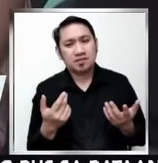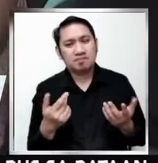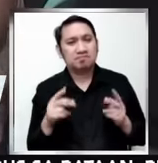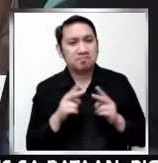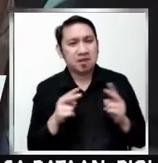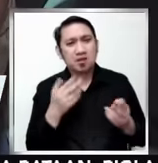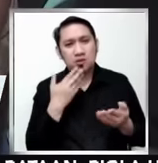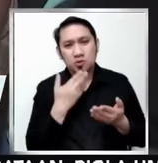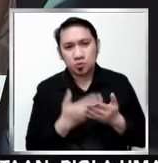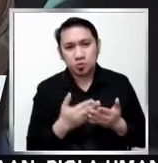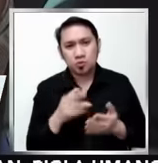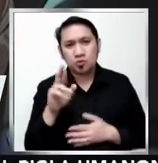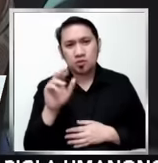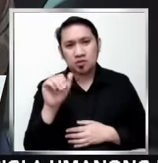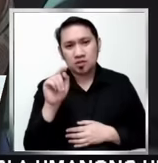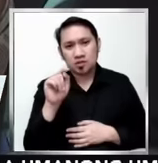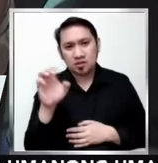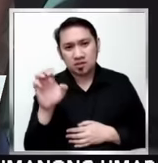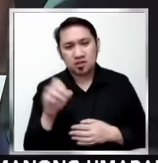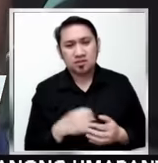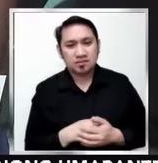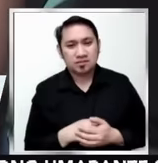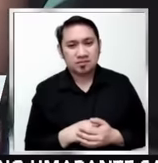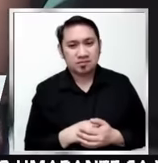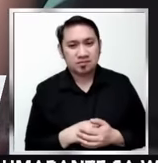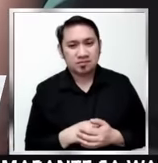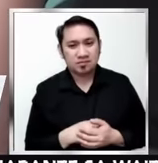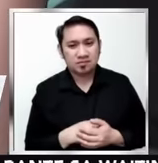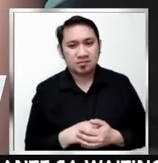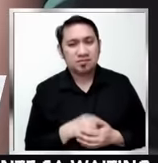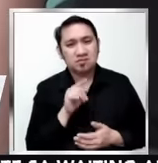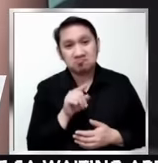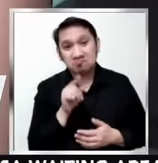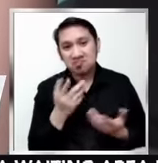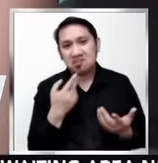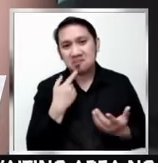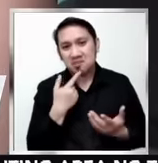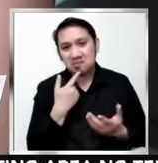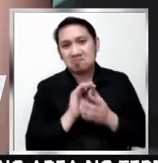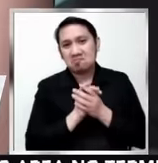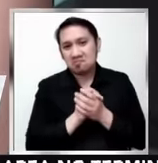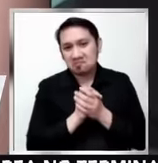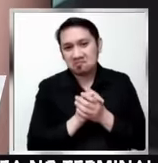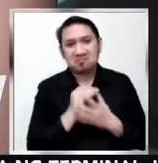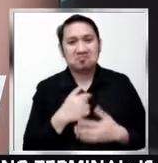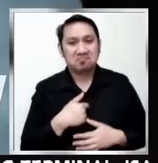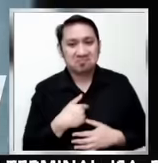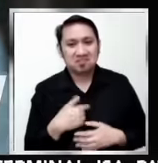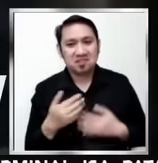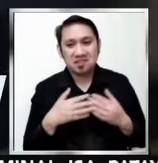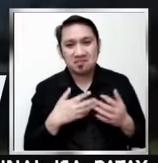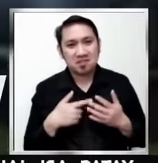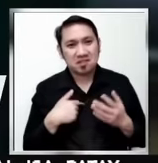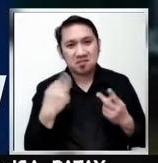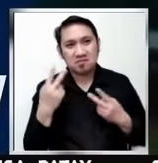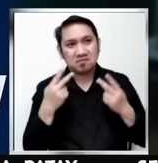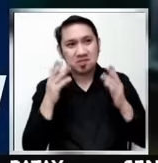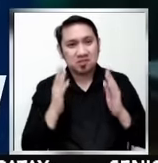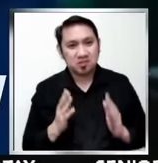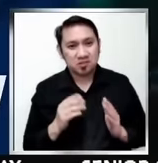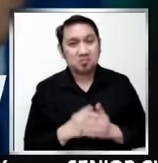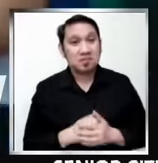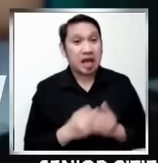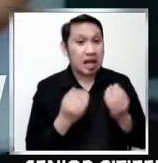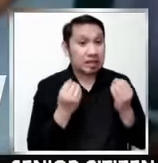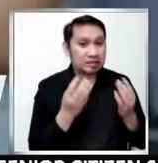parang may pa-surprise pa kanina na parang, uy, congrats! Kinongrats din po nila ako kahit guest lang po ako. Marami rin daw ang mga